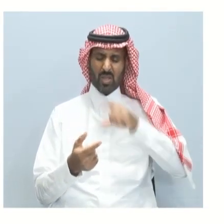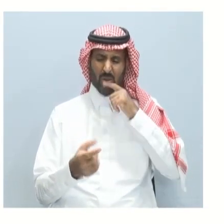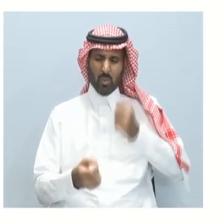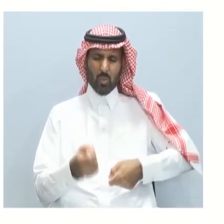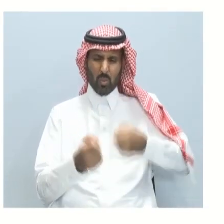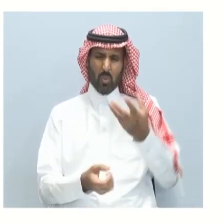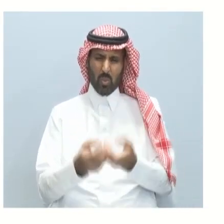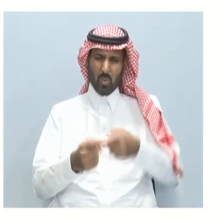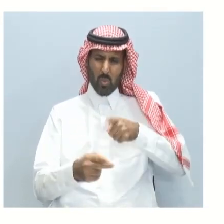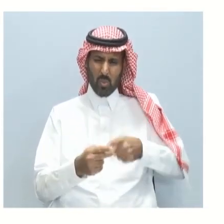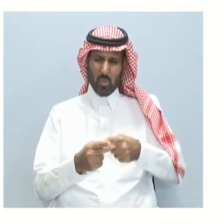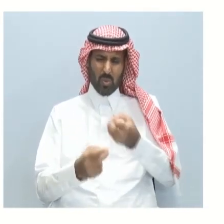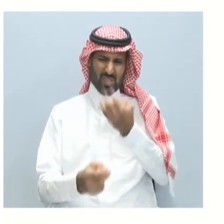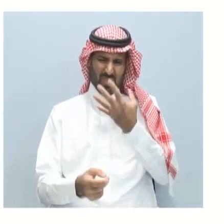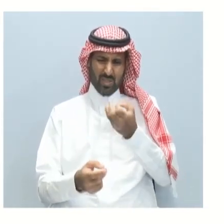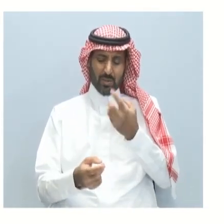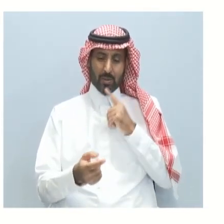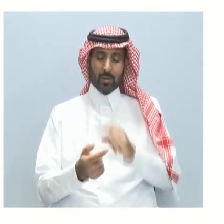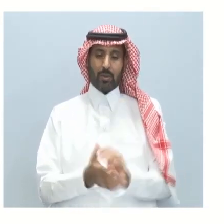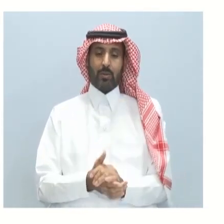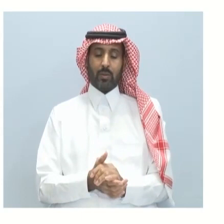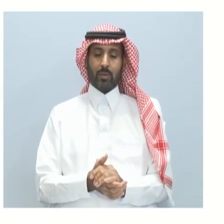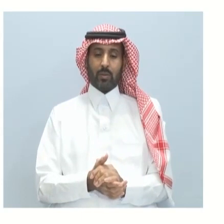منه وإما أن تجد منه ريحا طيبة